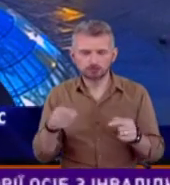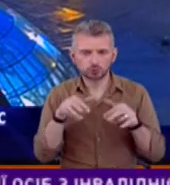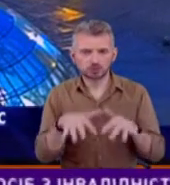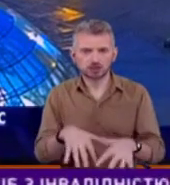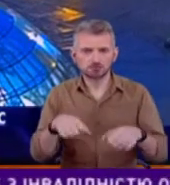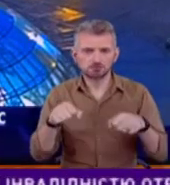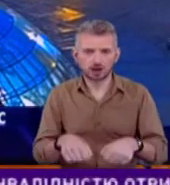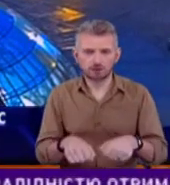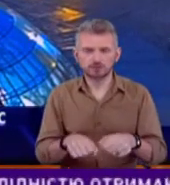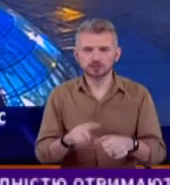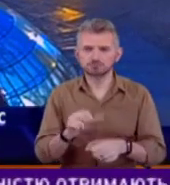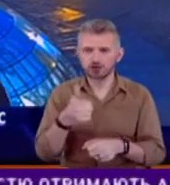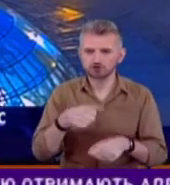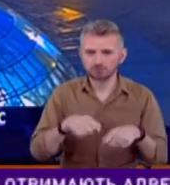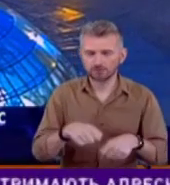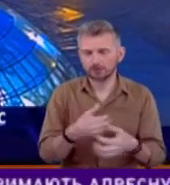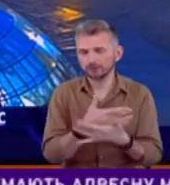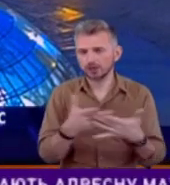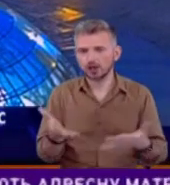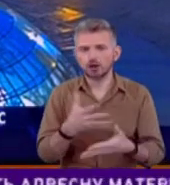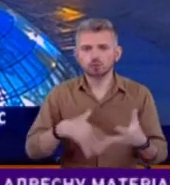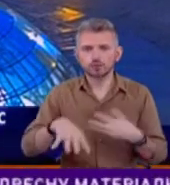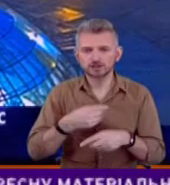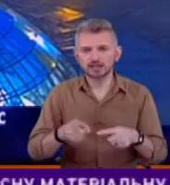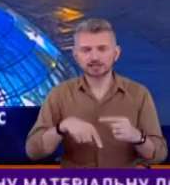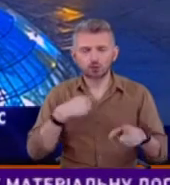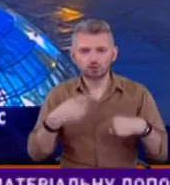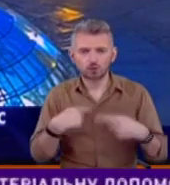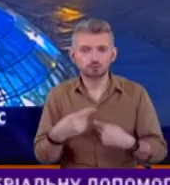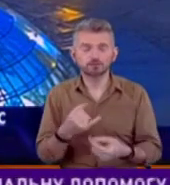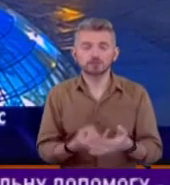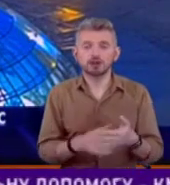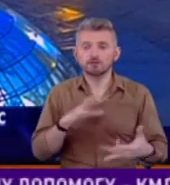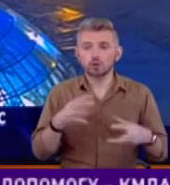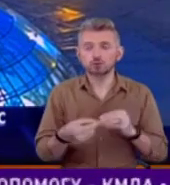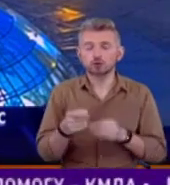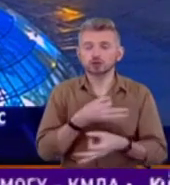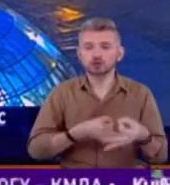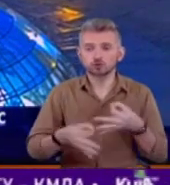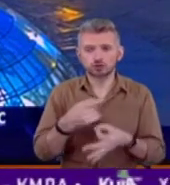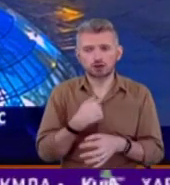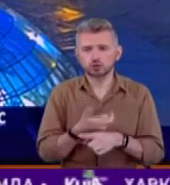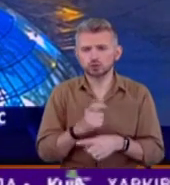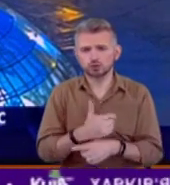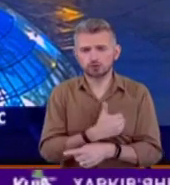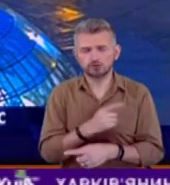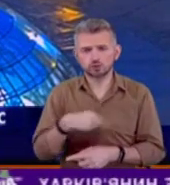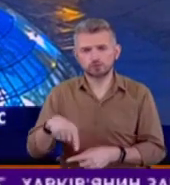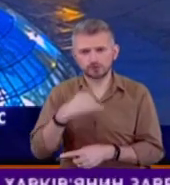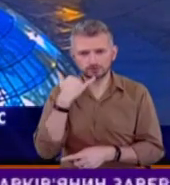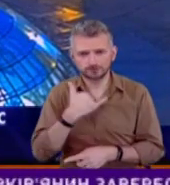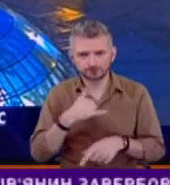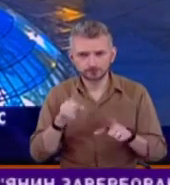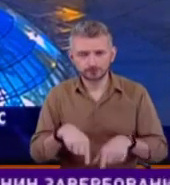прав, з першими правами тощо. Ми про це все говоримо. І якраз виходимо на ту дискусію, і я би дуже хотів, щоб ви